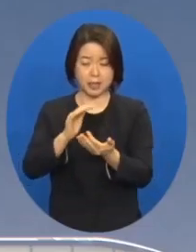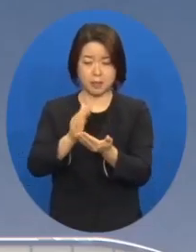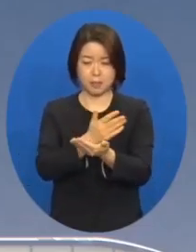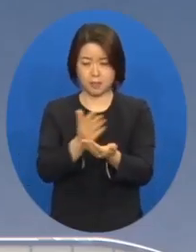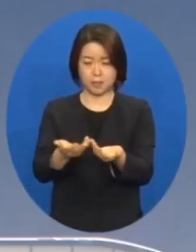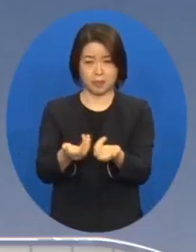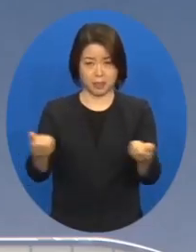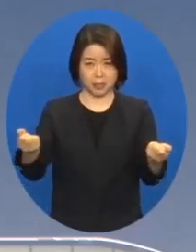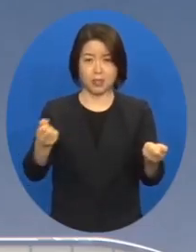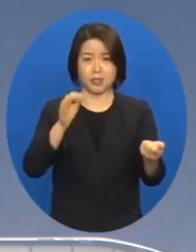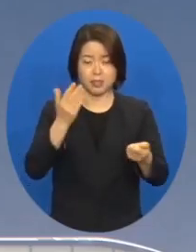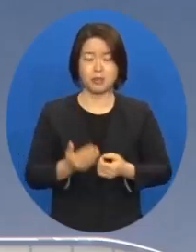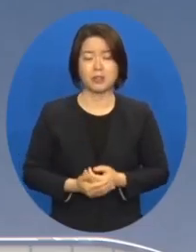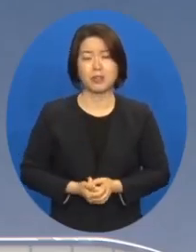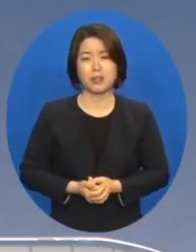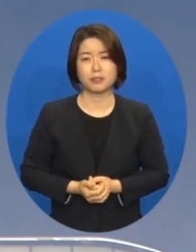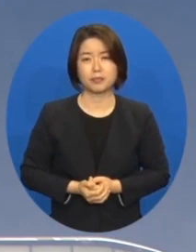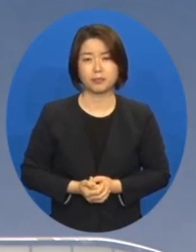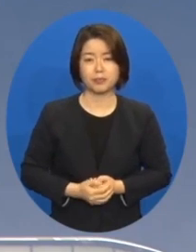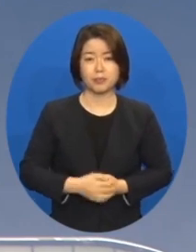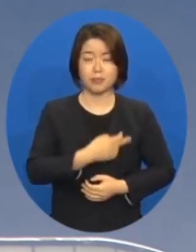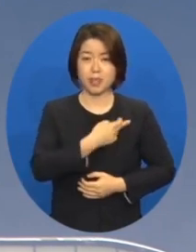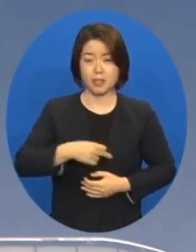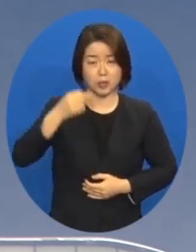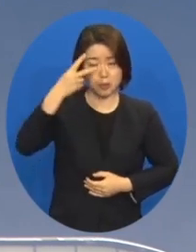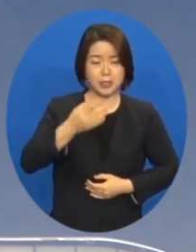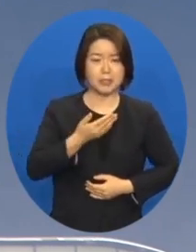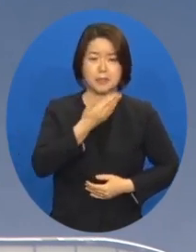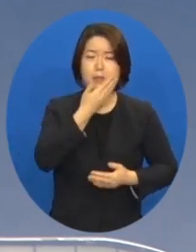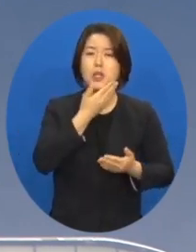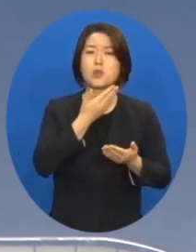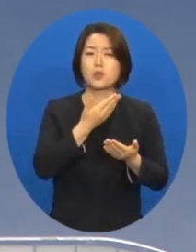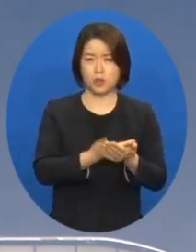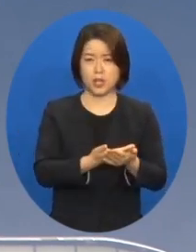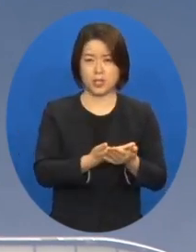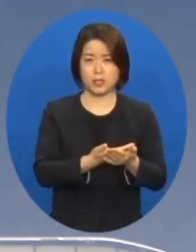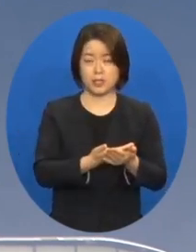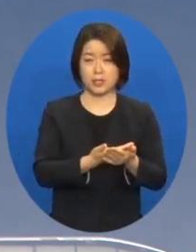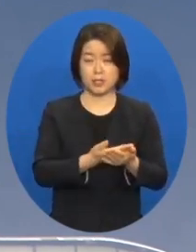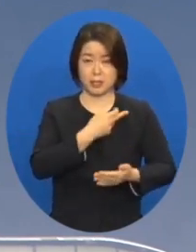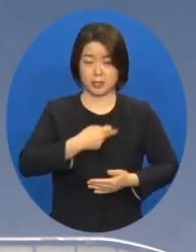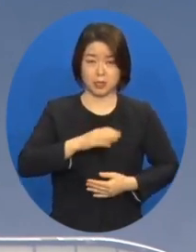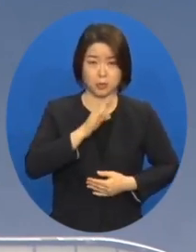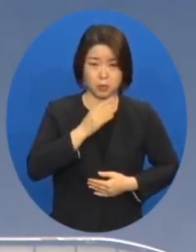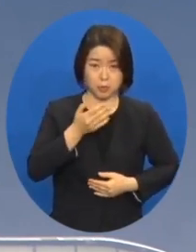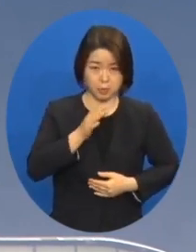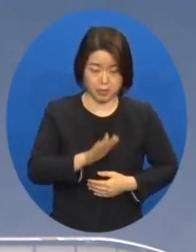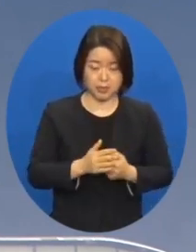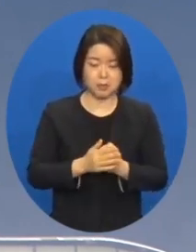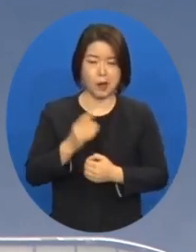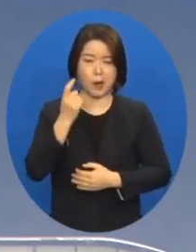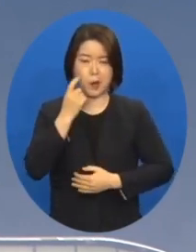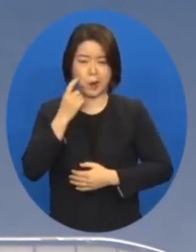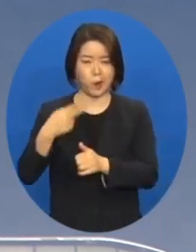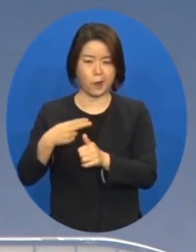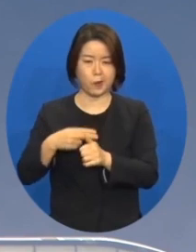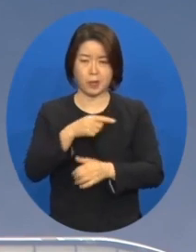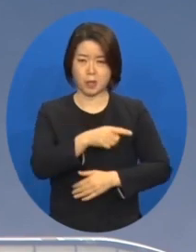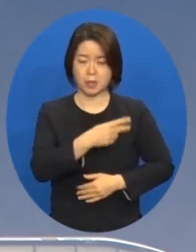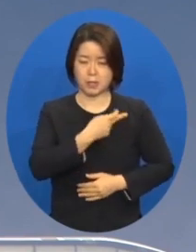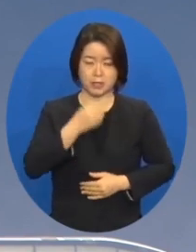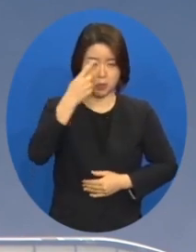사도 바울은 참 귀한 사도이지만 거짓 교사들이 사도 바울을 모함하고